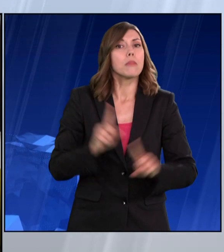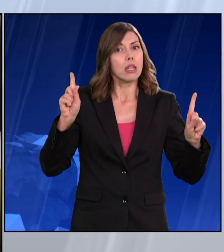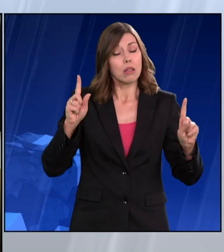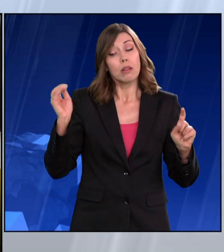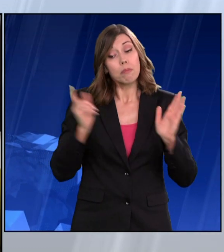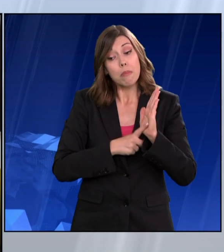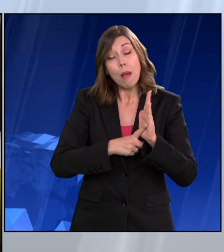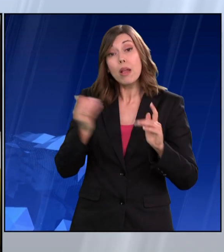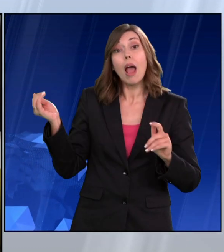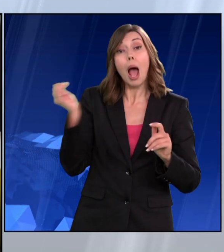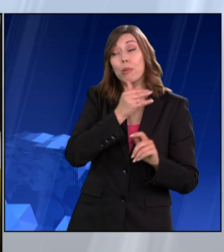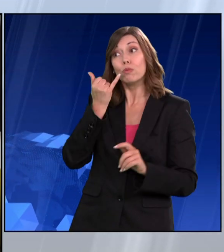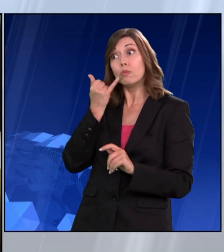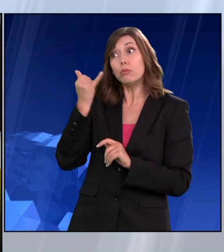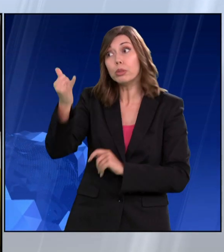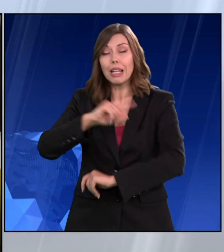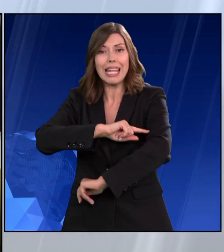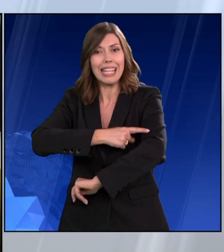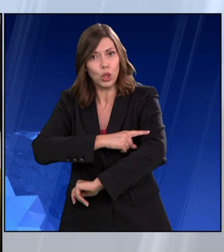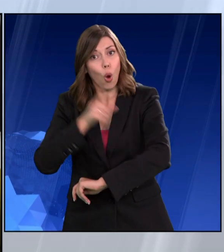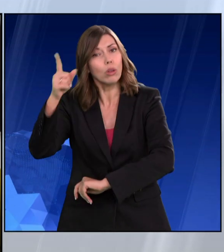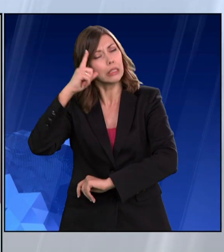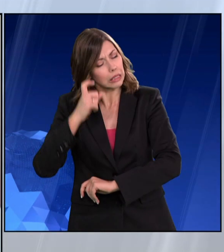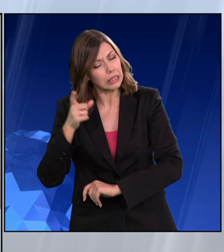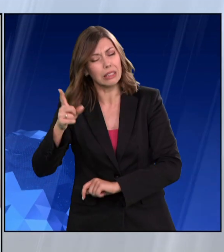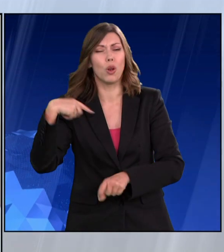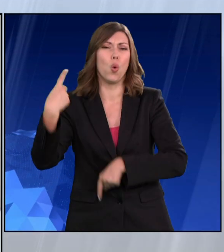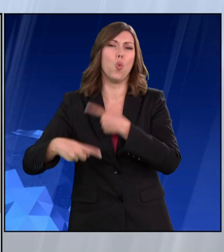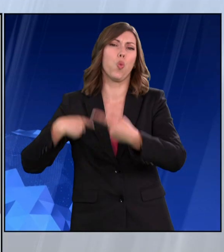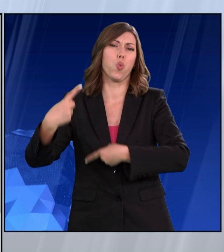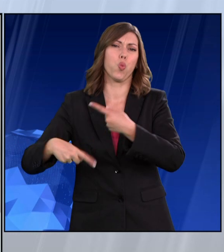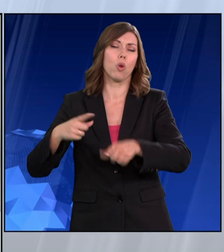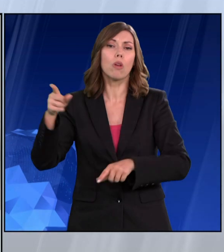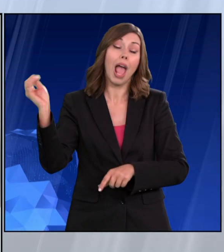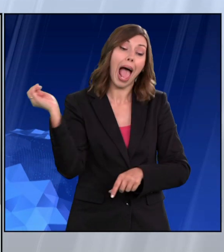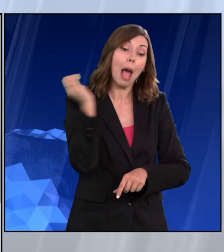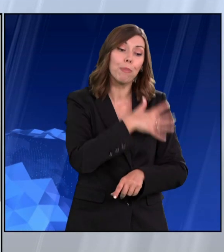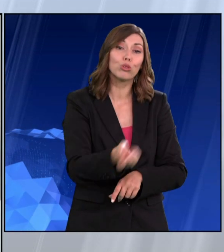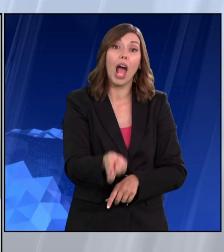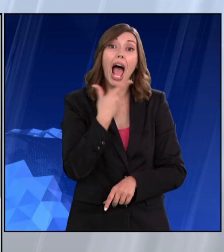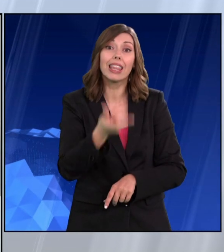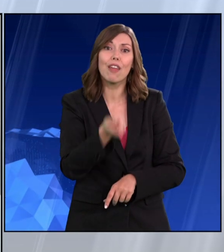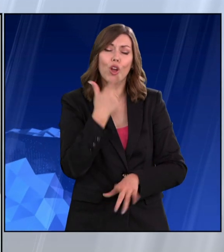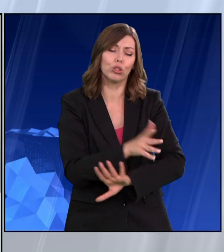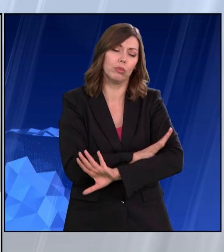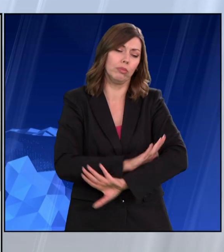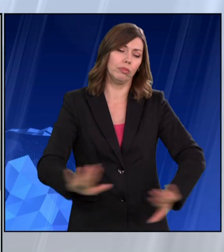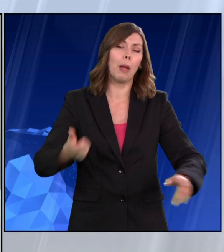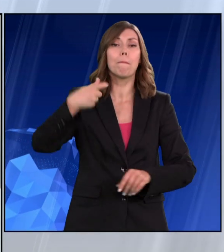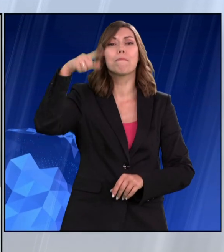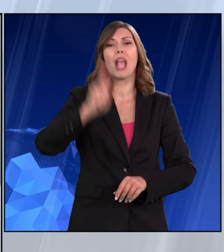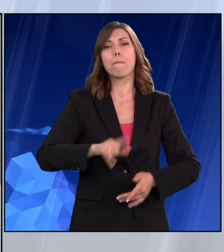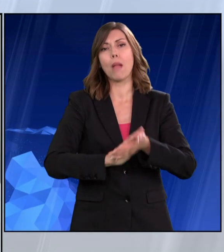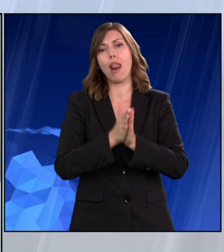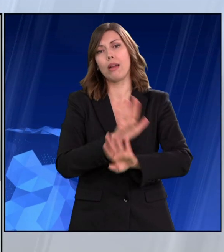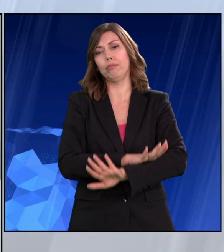παιδί αντιβίωση, που είναι πάρα πολύ εύκολο να τη βρει, είναι μια συνηθισμένη αντιβίωση, σε 24 ώρες αρχίζουν να υποχωρούν τα συμπτώματα και μετά